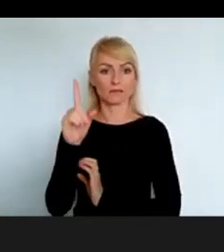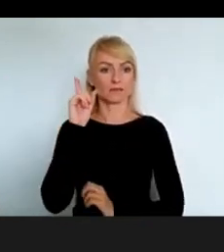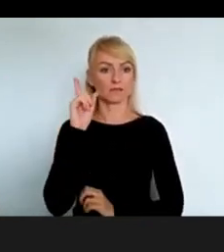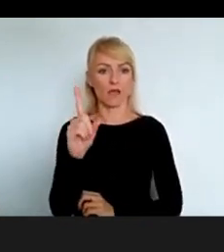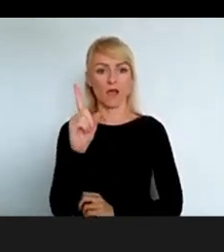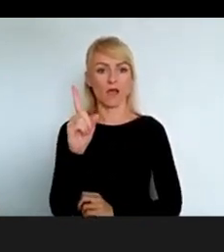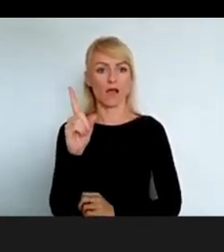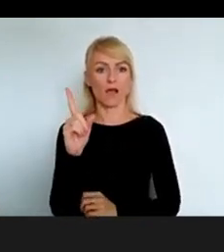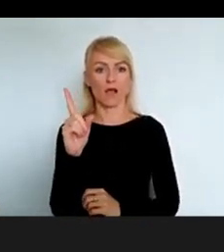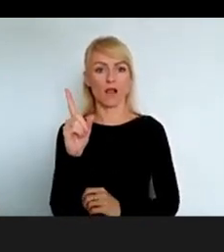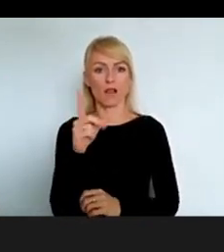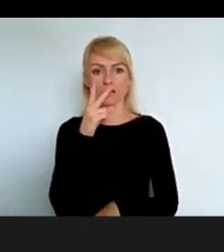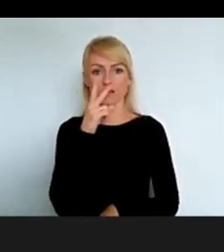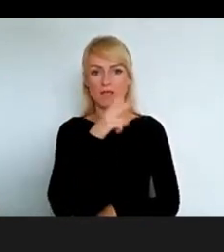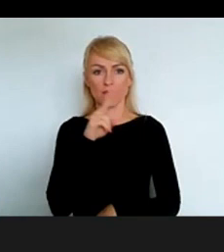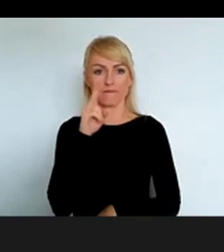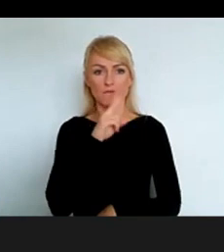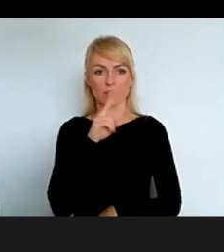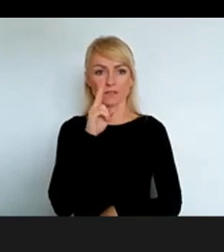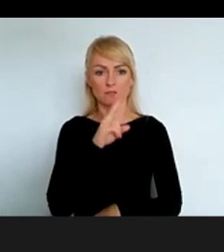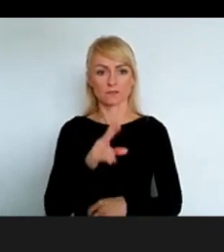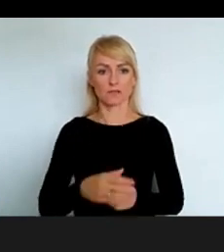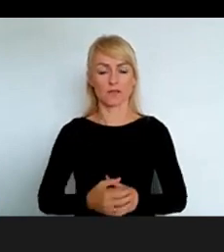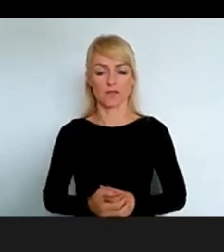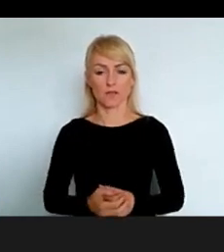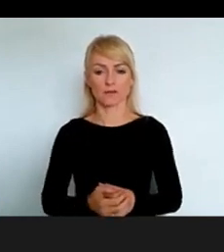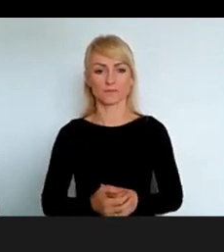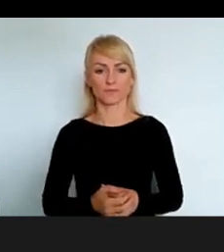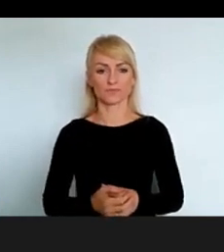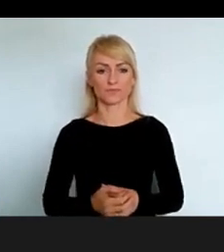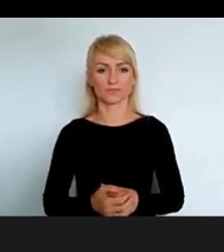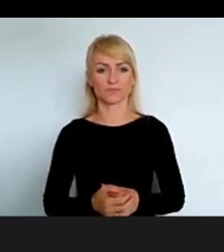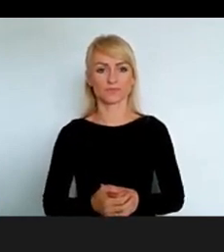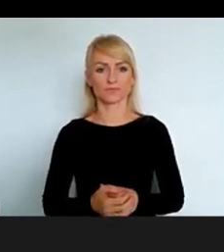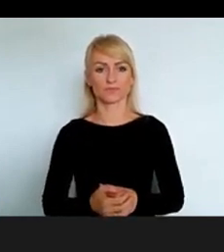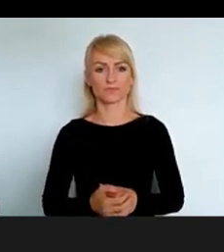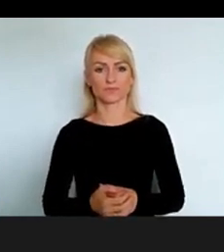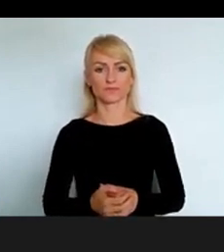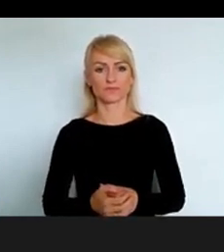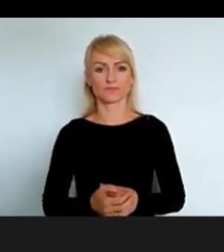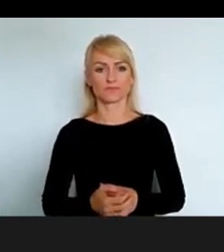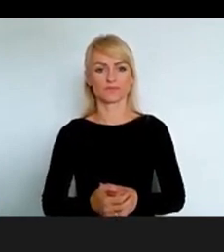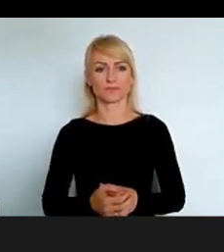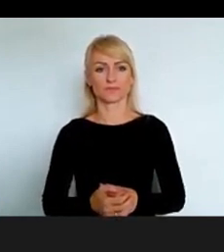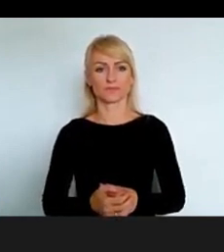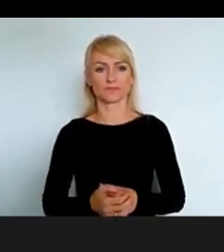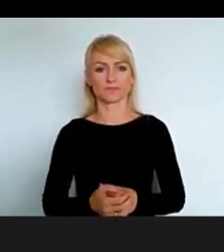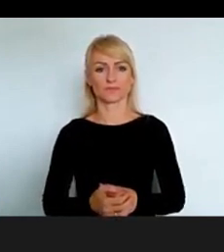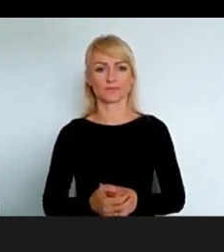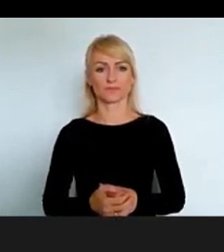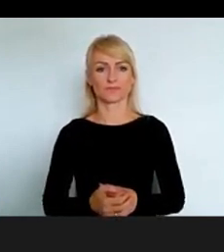Jeden uczestnik naraz tylko pisze u mnie. Momencik, dobra, już jest jasne, wszystko już mam.